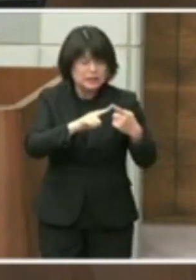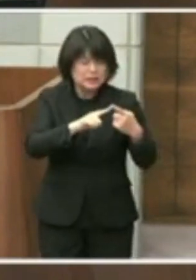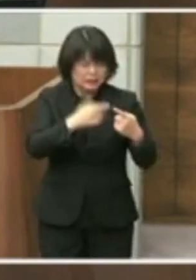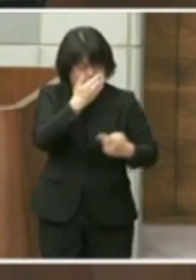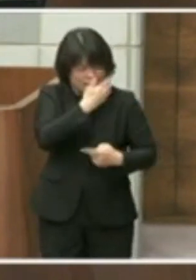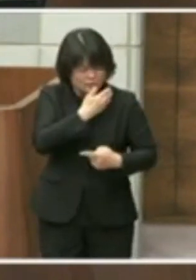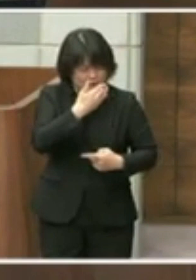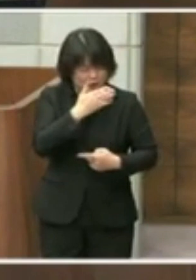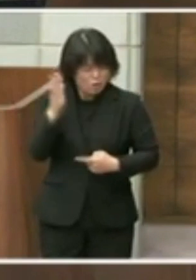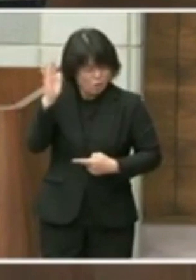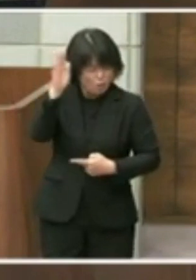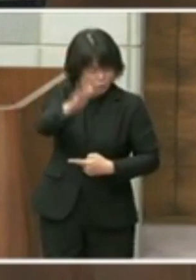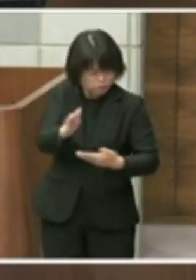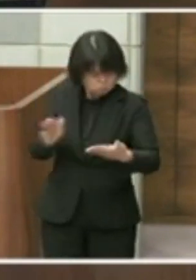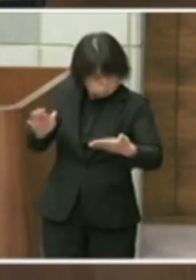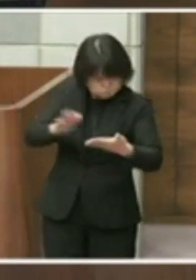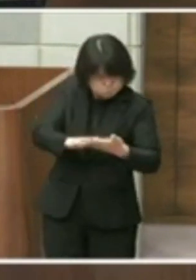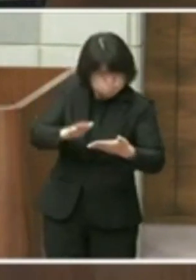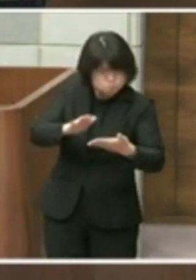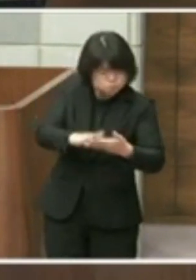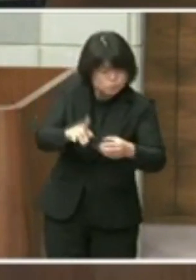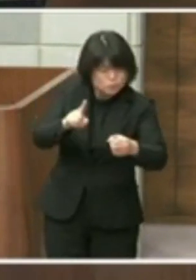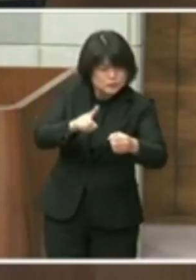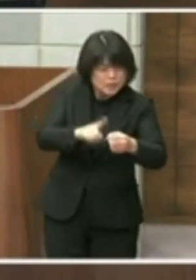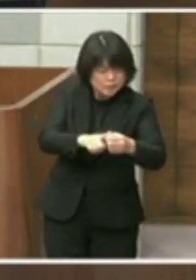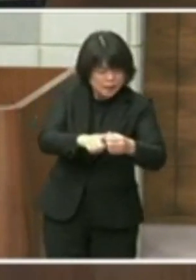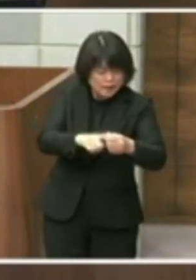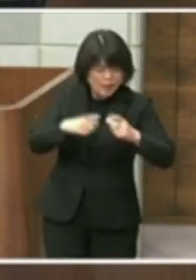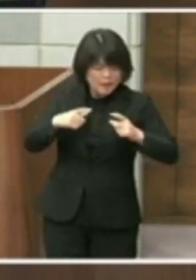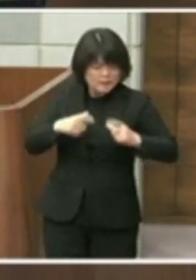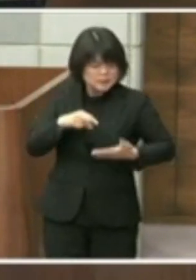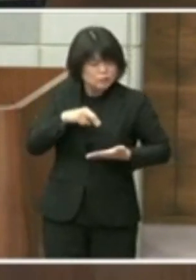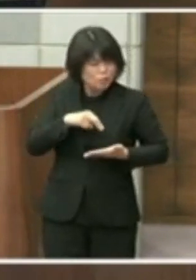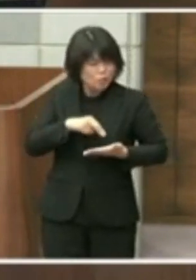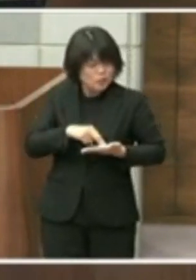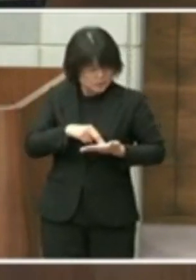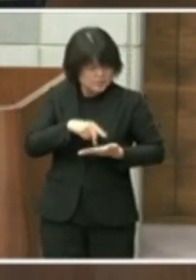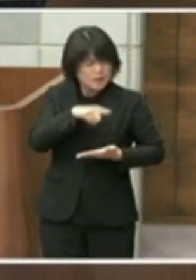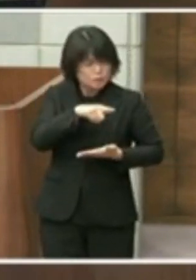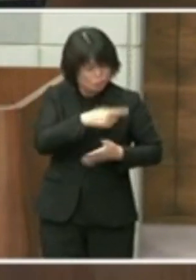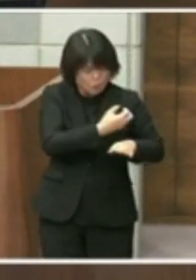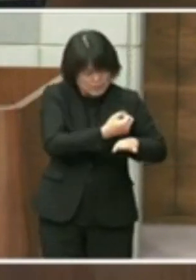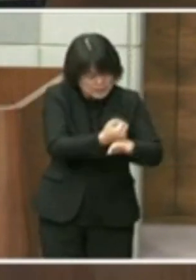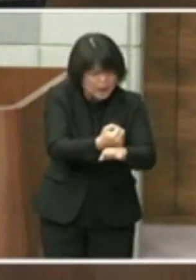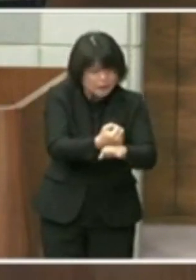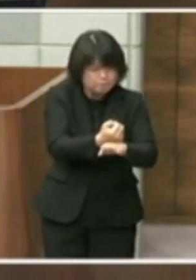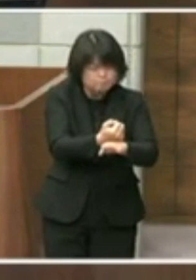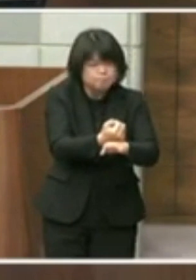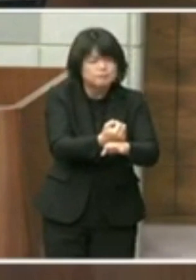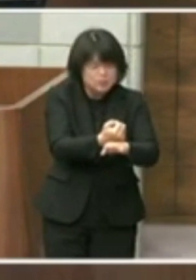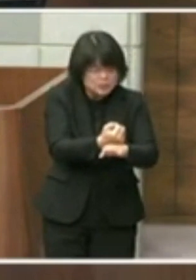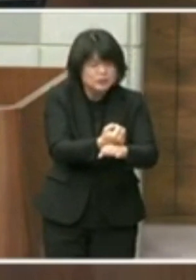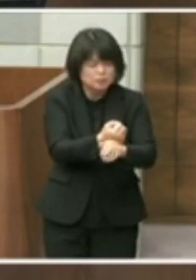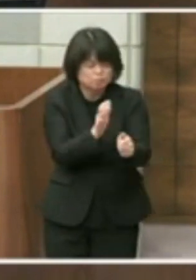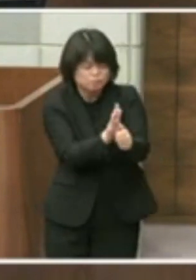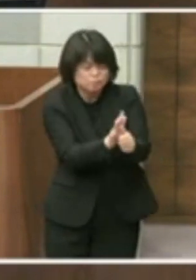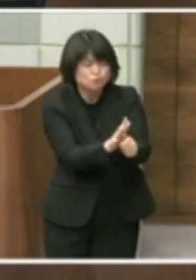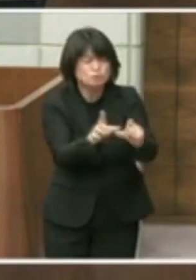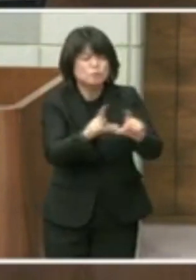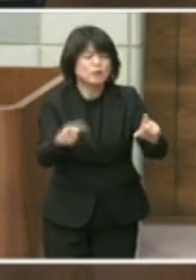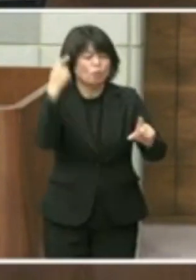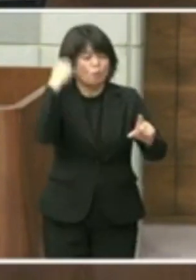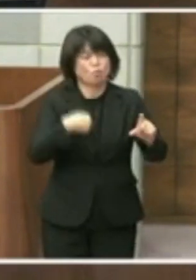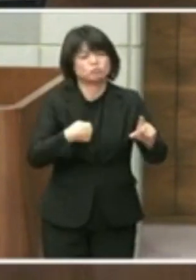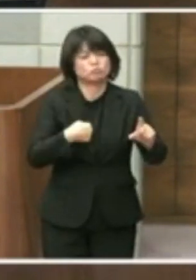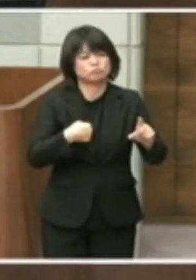世に引き継いでいくため、市が積極的にその維持管理に関与するべきと考えます。以上の立場